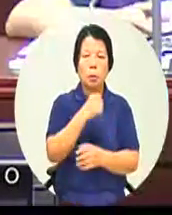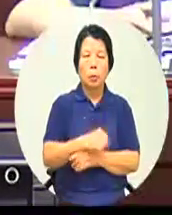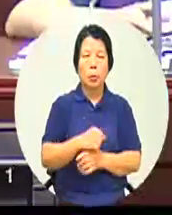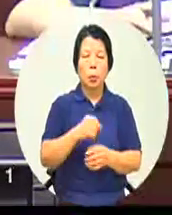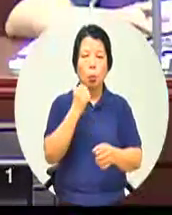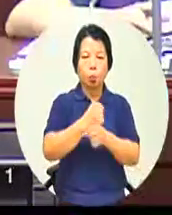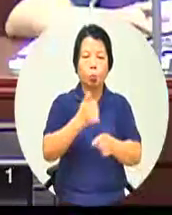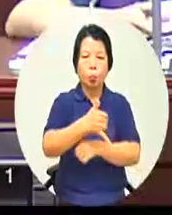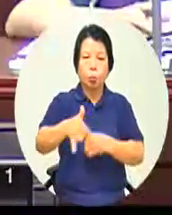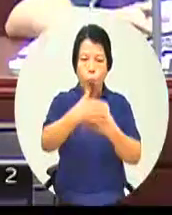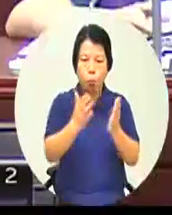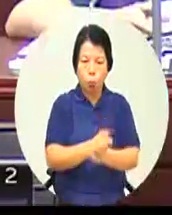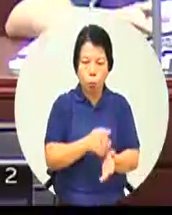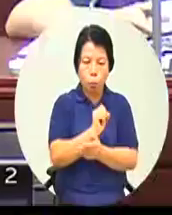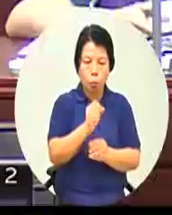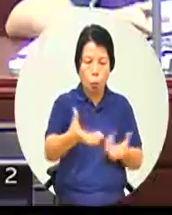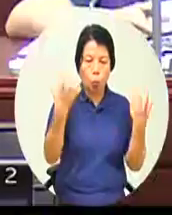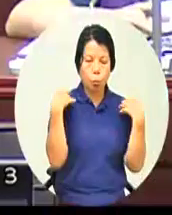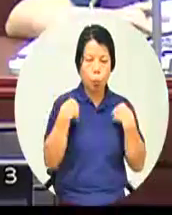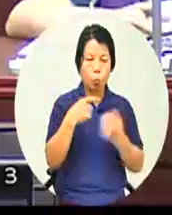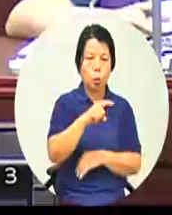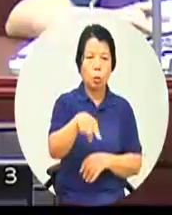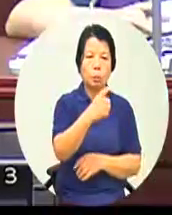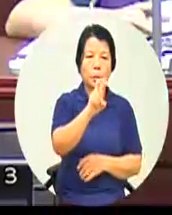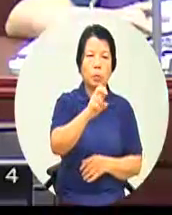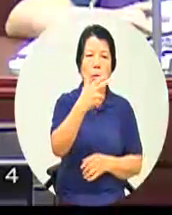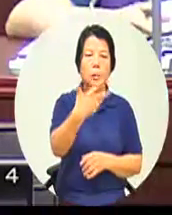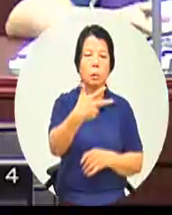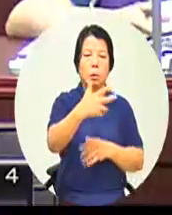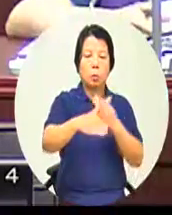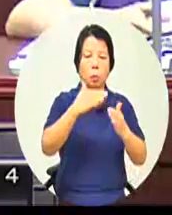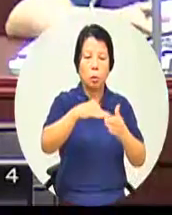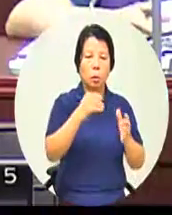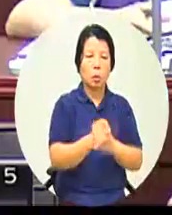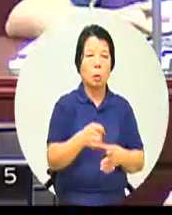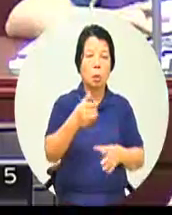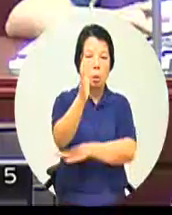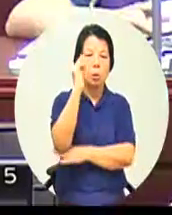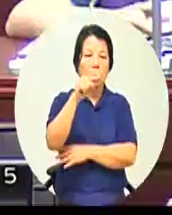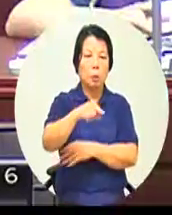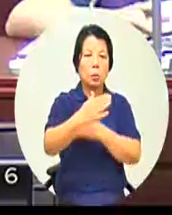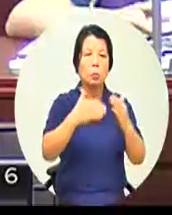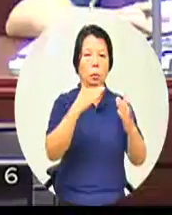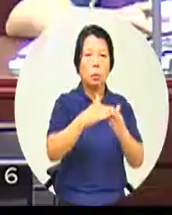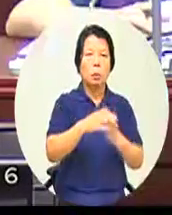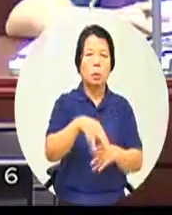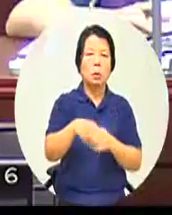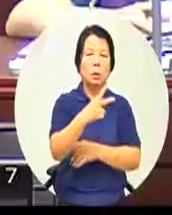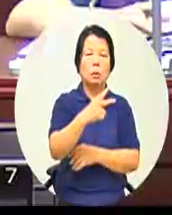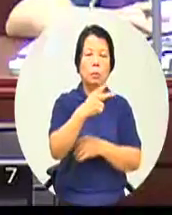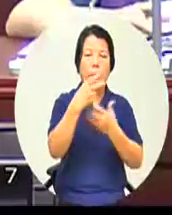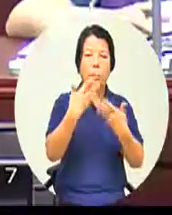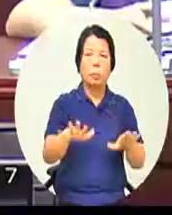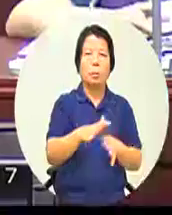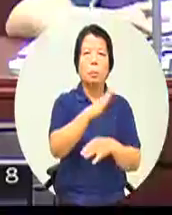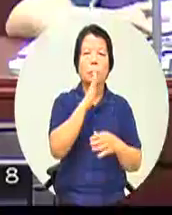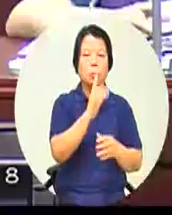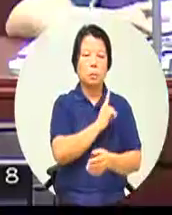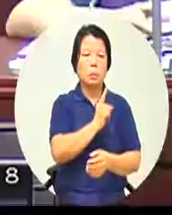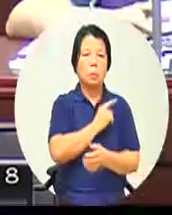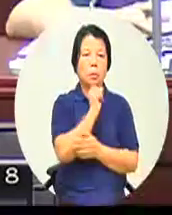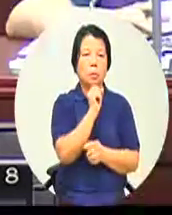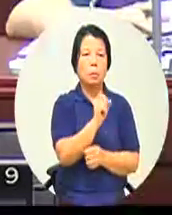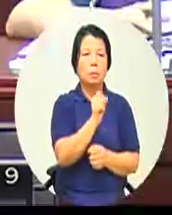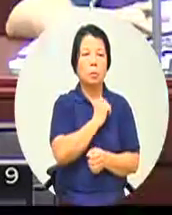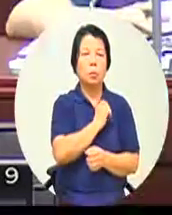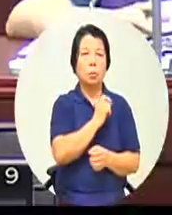有120个学校委托给他，那公办公营的有294所，所以有些学校是自行采购的。但是基本